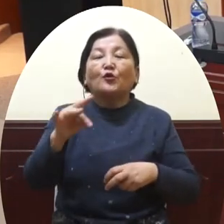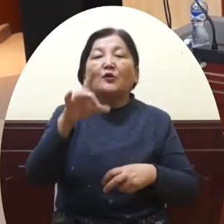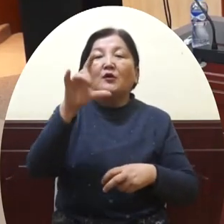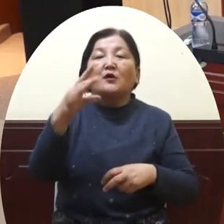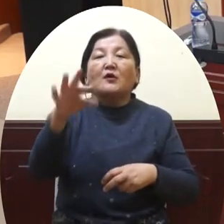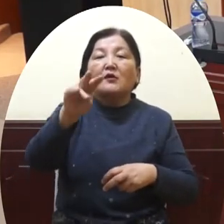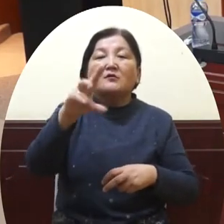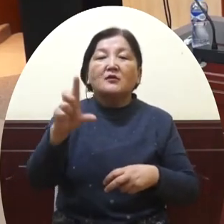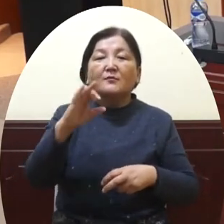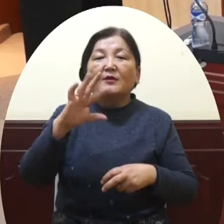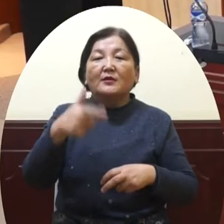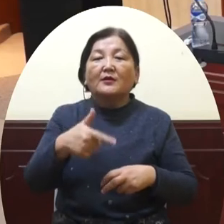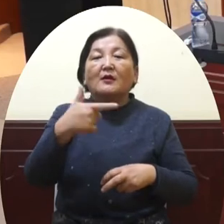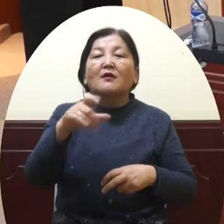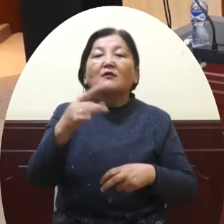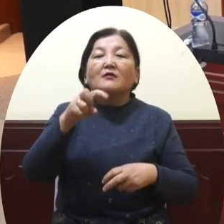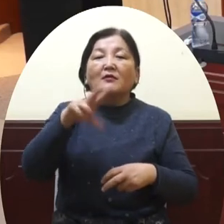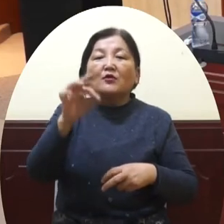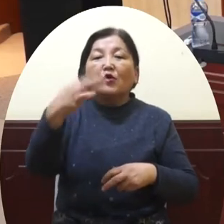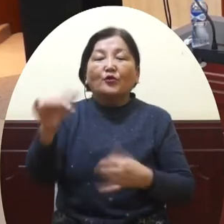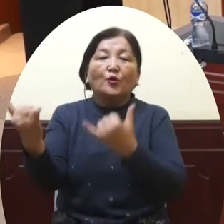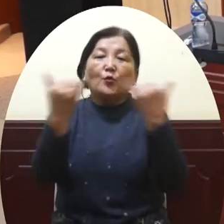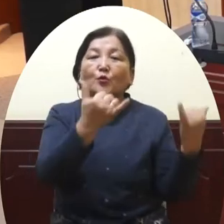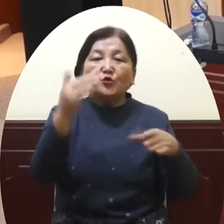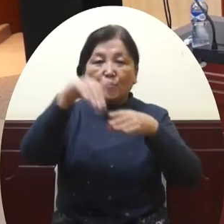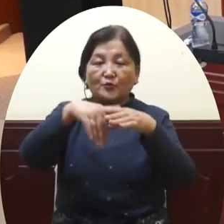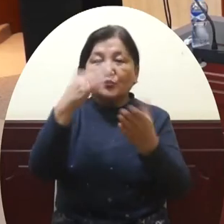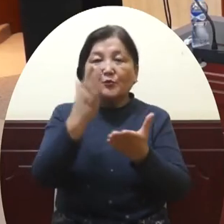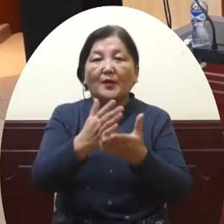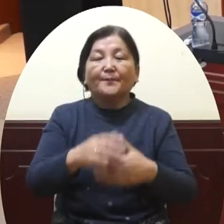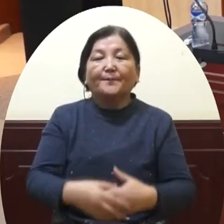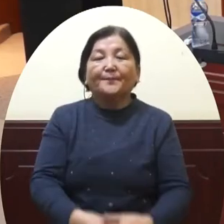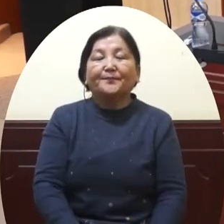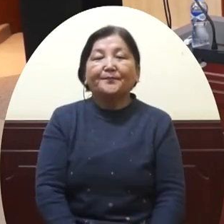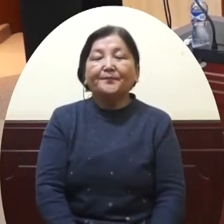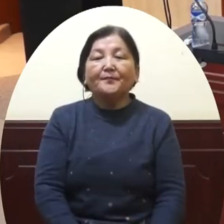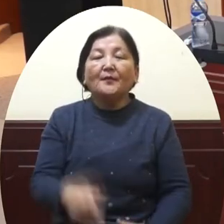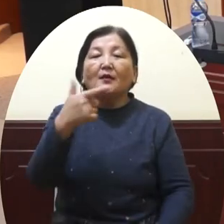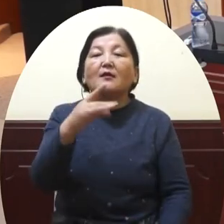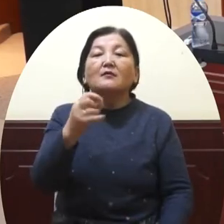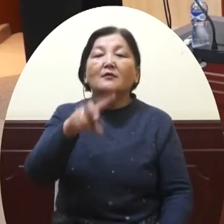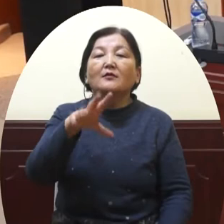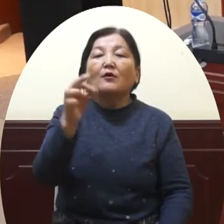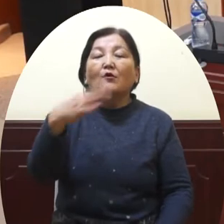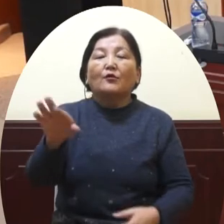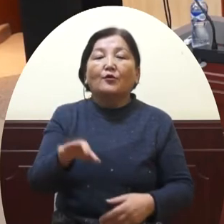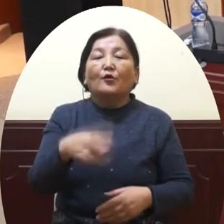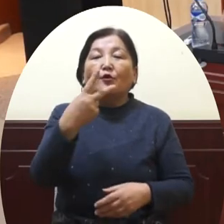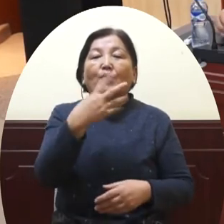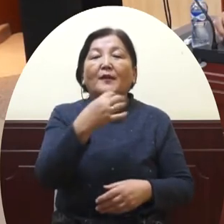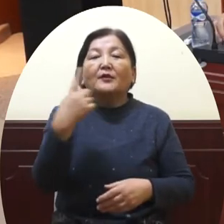Эрдэнэбилэгийн Гэрэлт-Одыг өрн оролцуулж байна. Энэ Гэрэлт-Од нь 2001